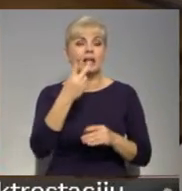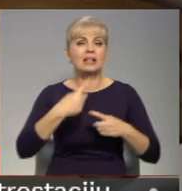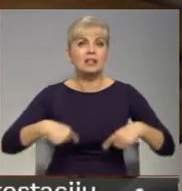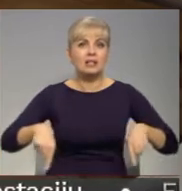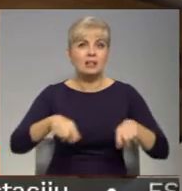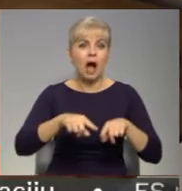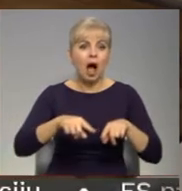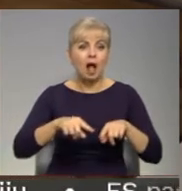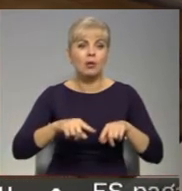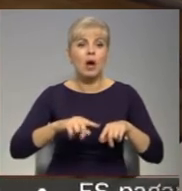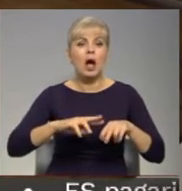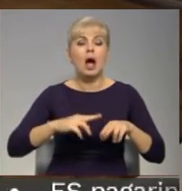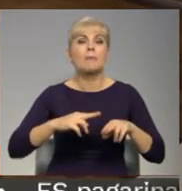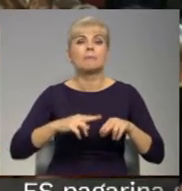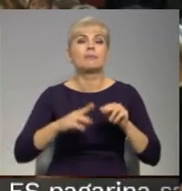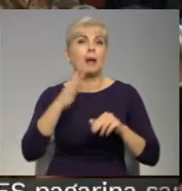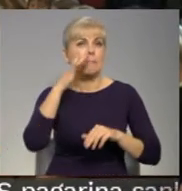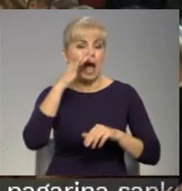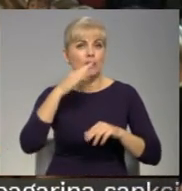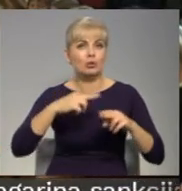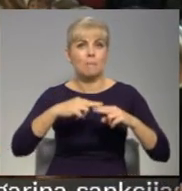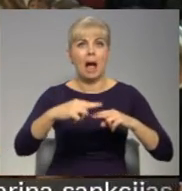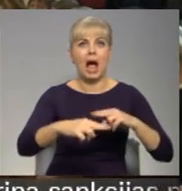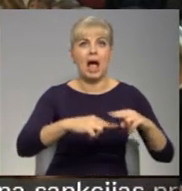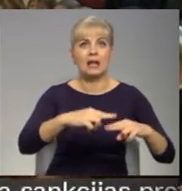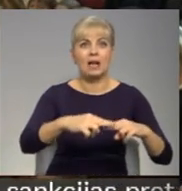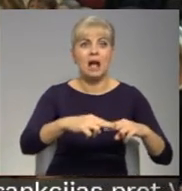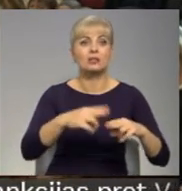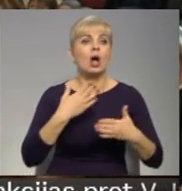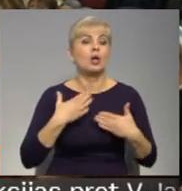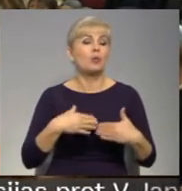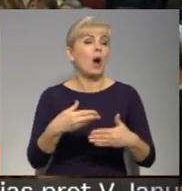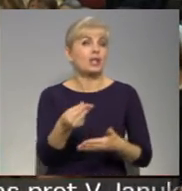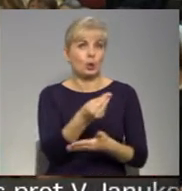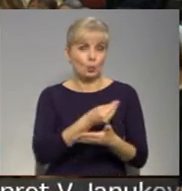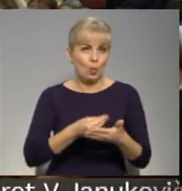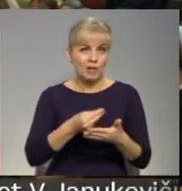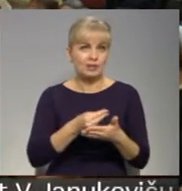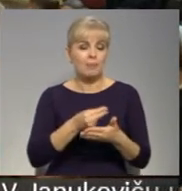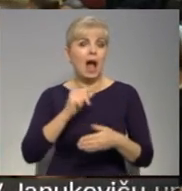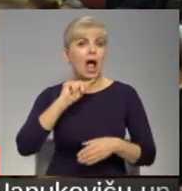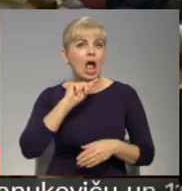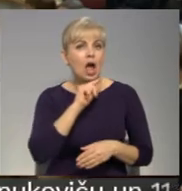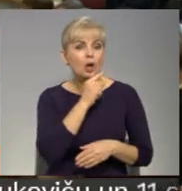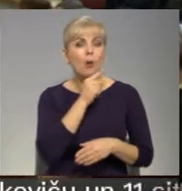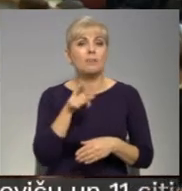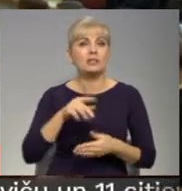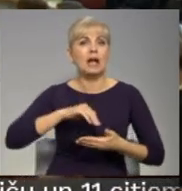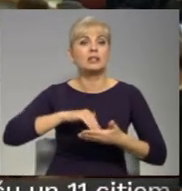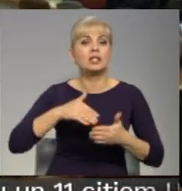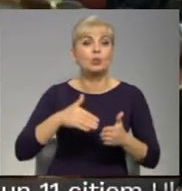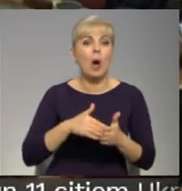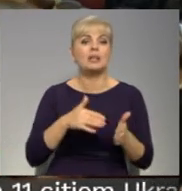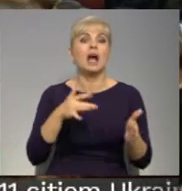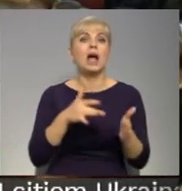grīdas, ko klāj Karelijas bērza parkets. Un es domāju, ka ļoti liela nozīme ir ekonomiskajai situācijai,